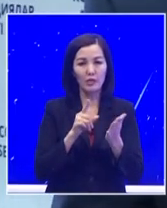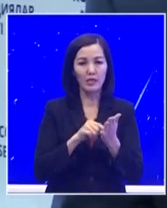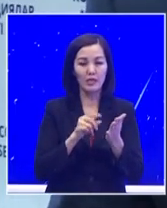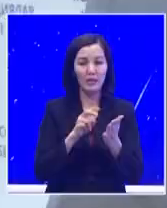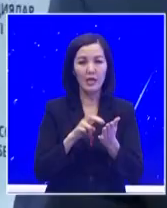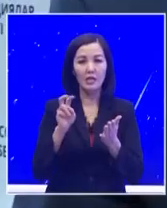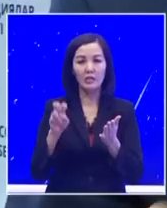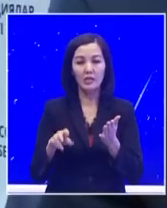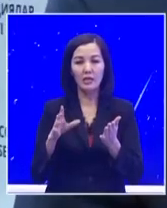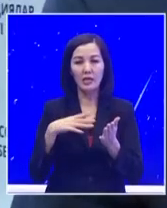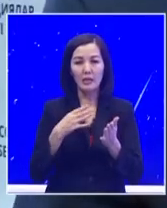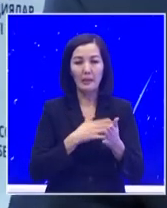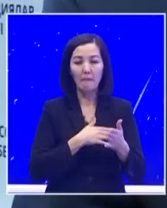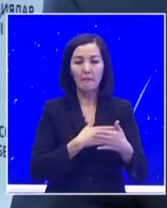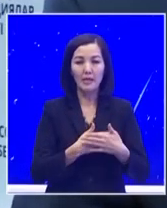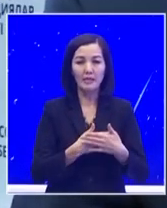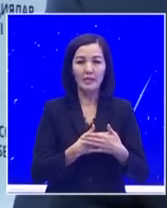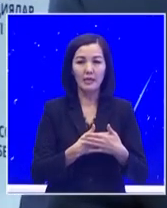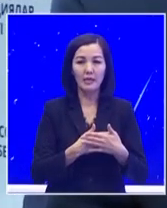таңда біздің белсенді